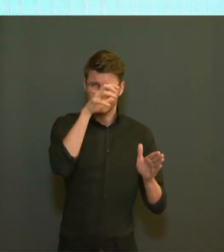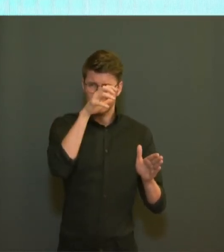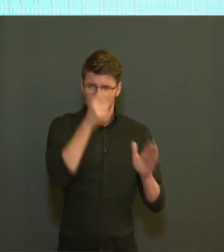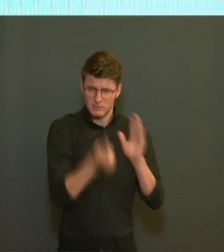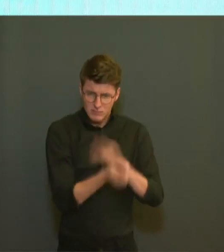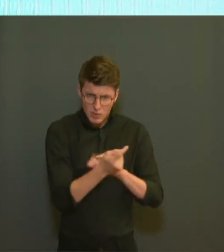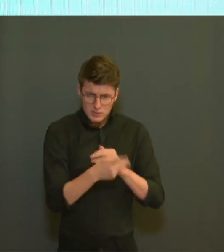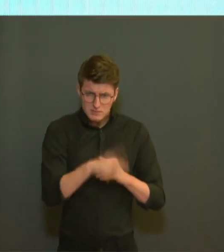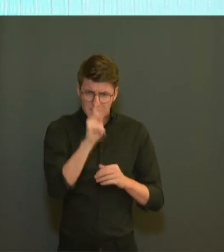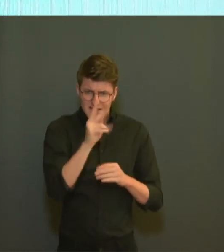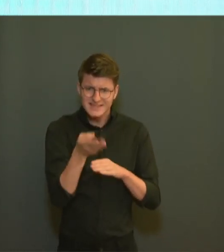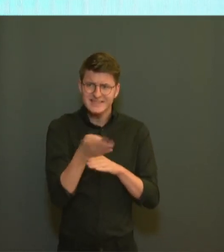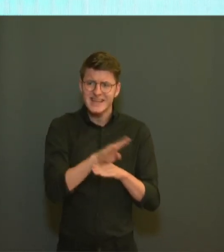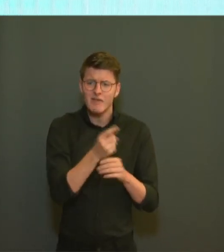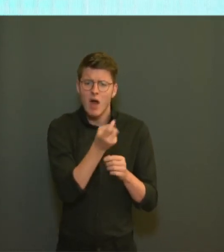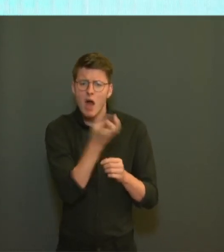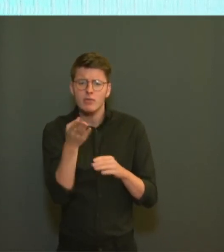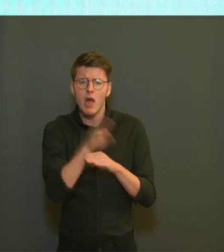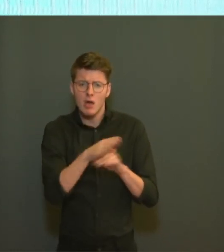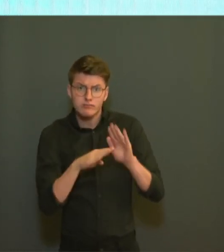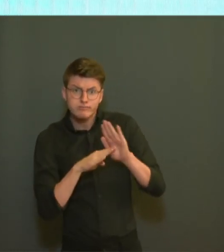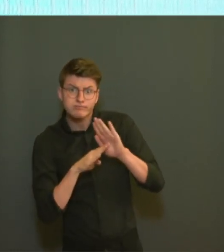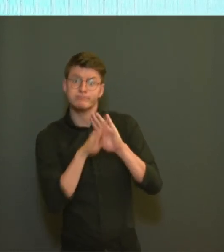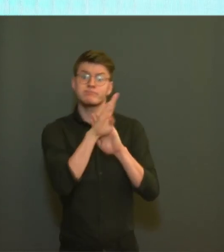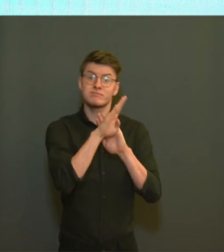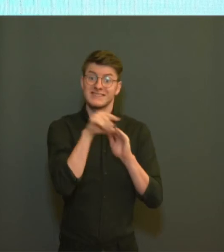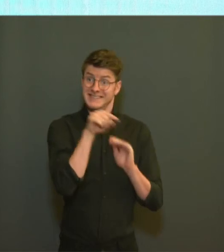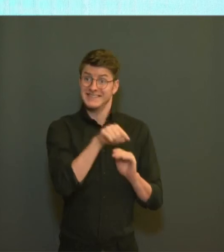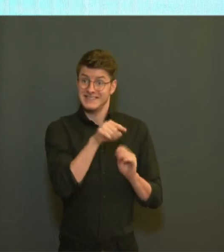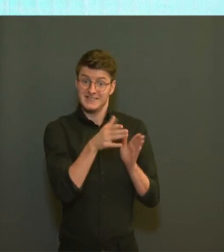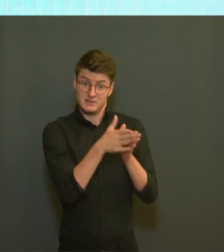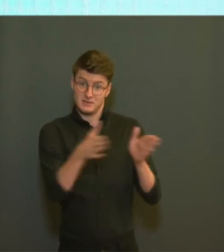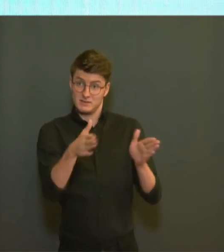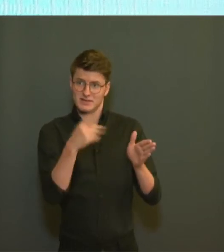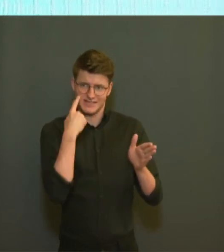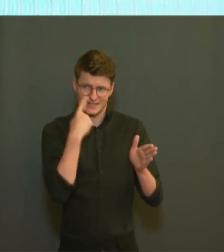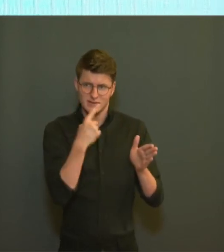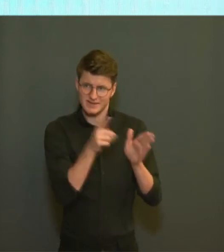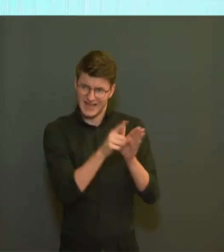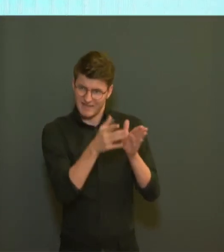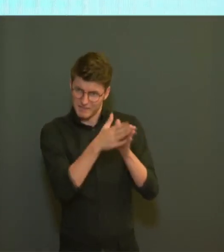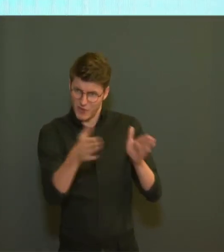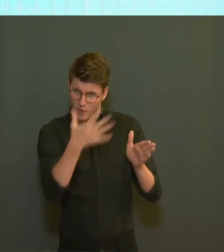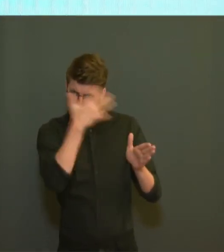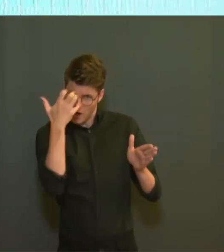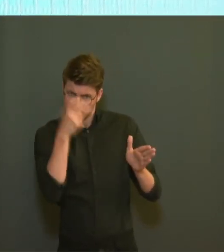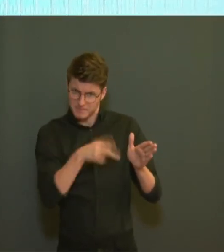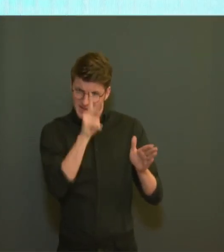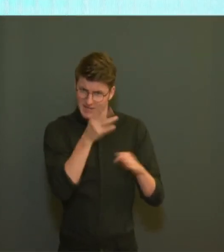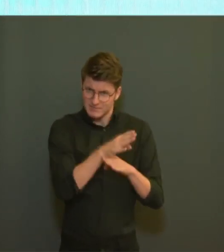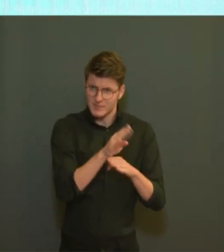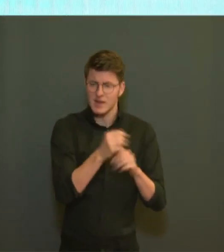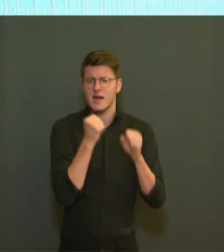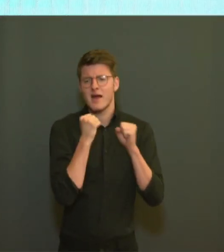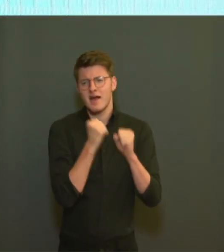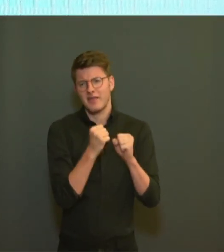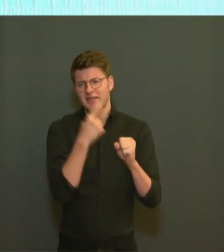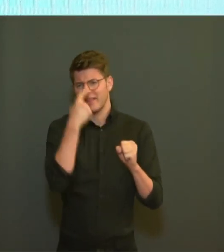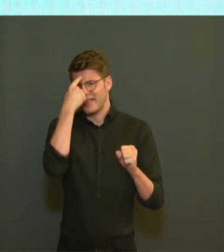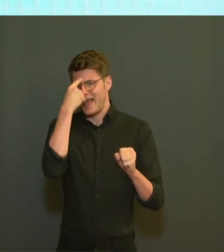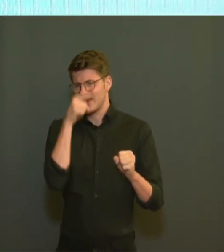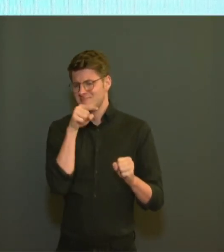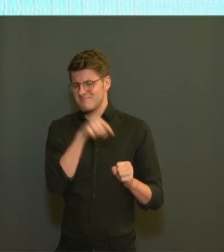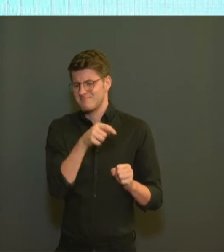overlijdens, en dat komt overeen met de periode van die hittegolf, dan kan je er logischerwijs van uitgaan dat